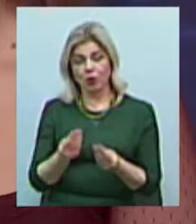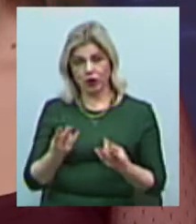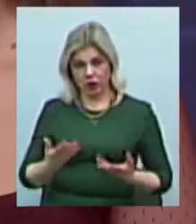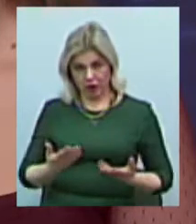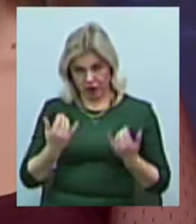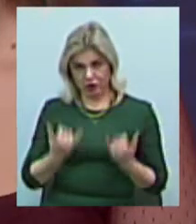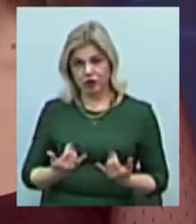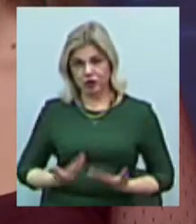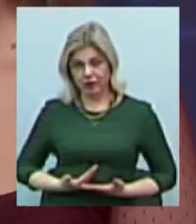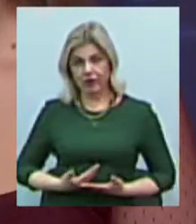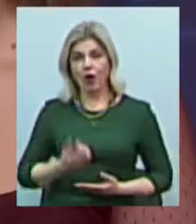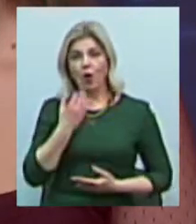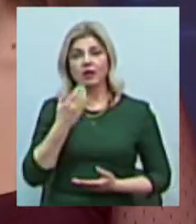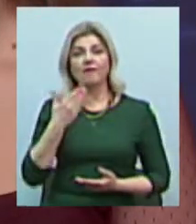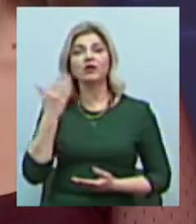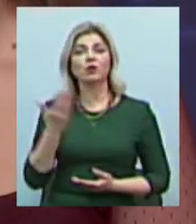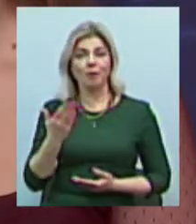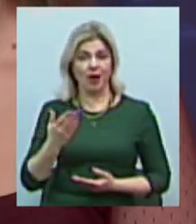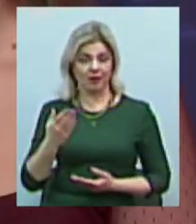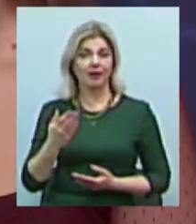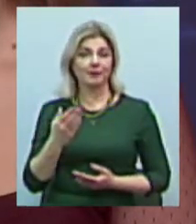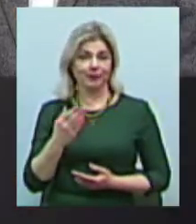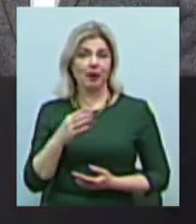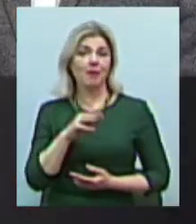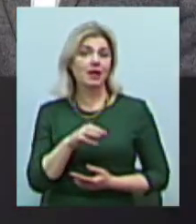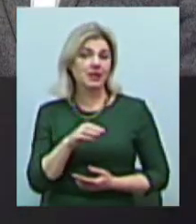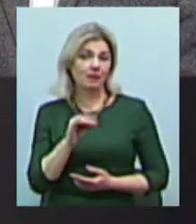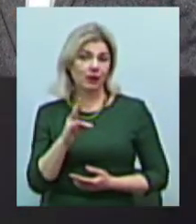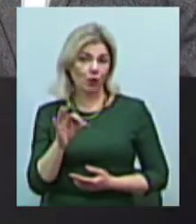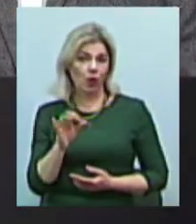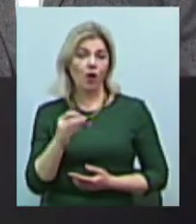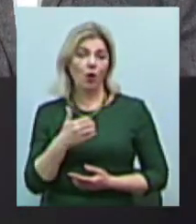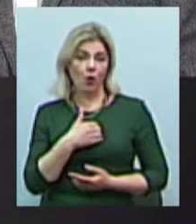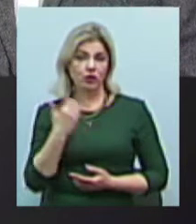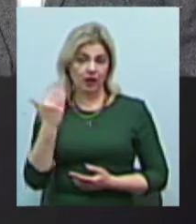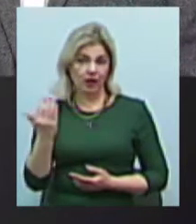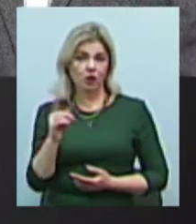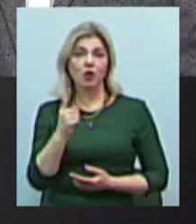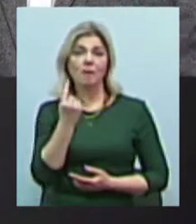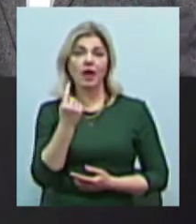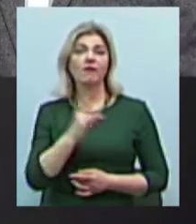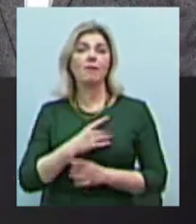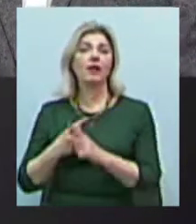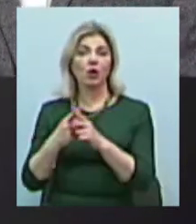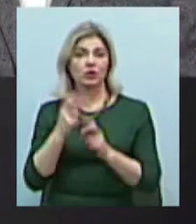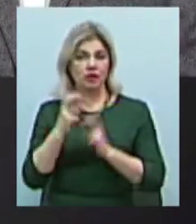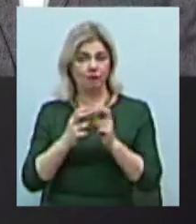виступає Максименко Андрій Володимирович. Я сподіваюся, що у нас ширша аудиторія. Я хотів би їх засмутити. По-перше, білоруський завод